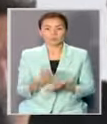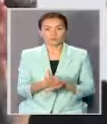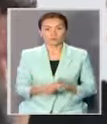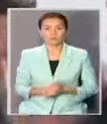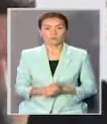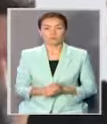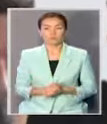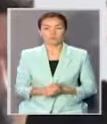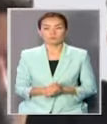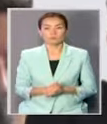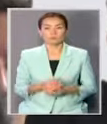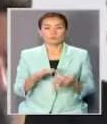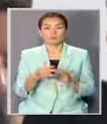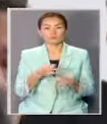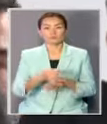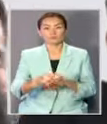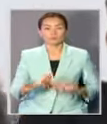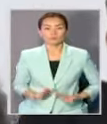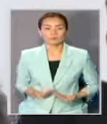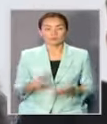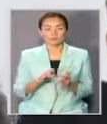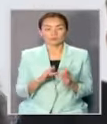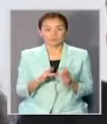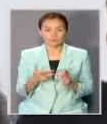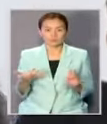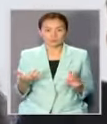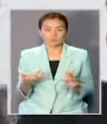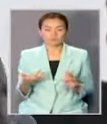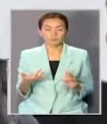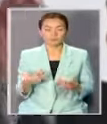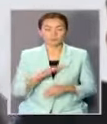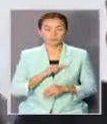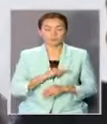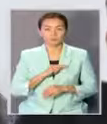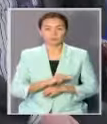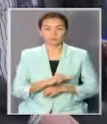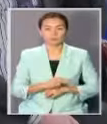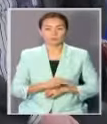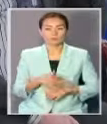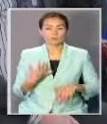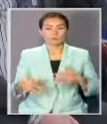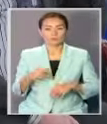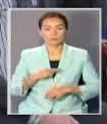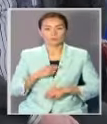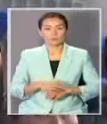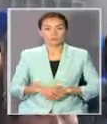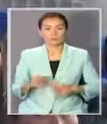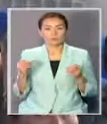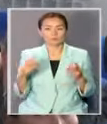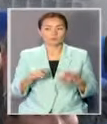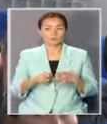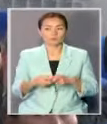жаңа бізде ауылдың шетінде тұрамыз ғой, енді біздің жақта не жоқ, линия жоқ біздің жақта. Свет